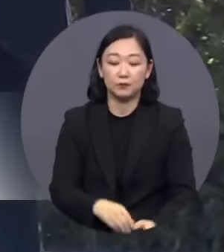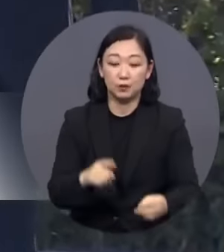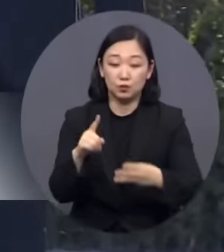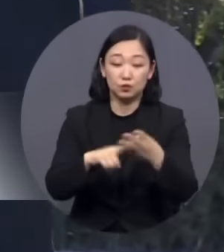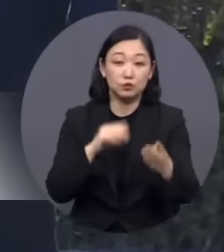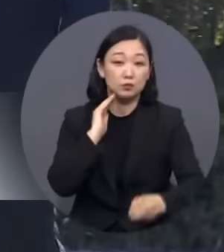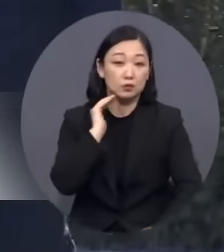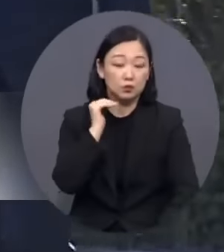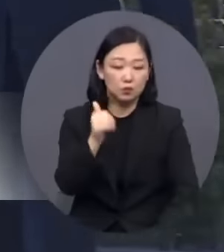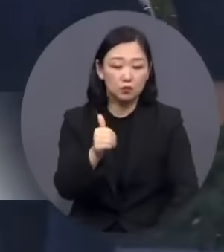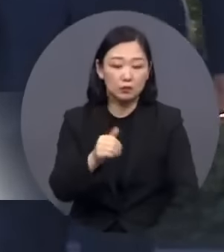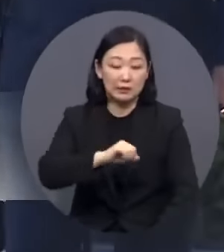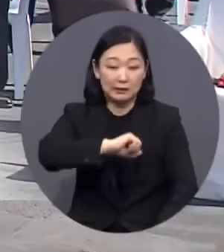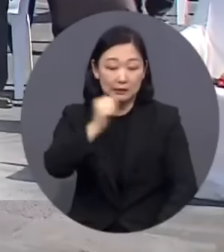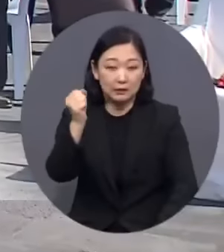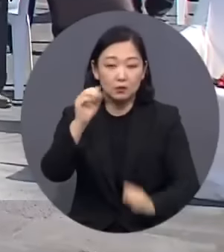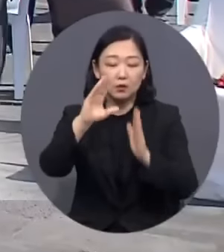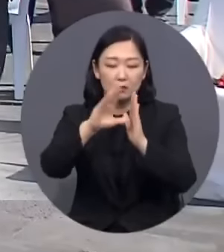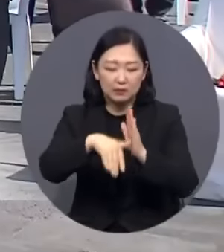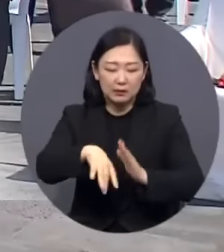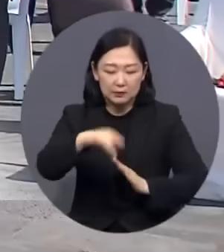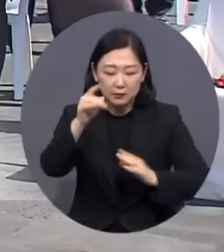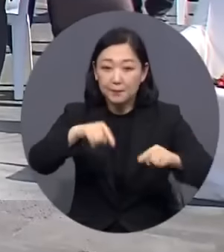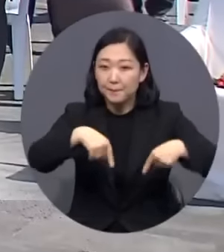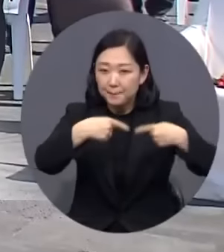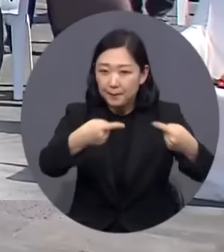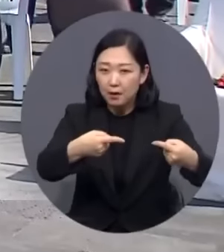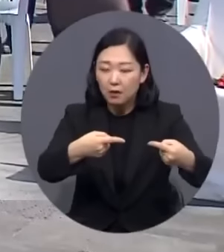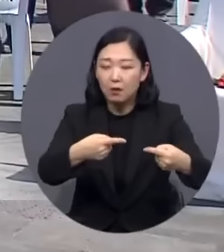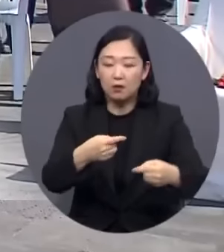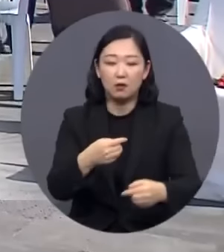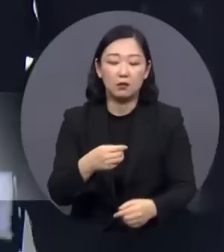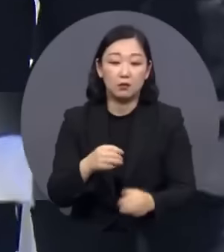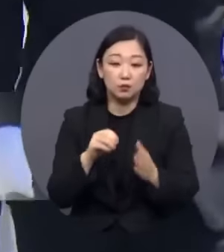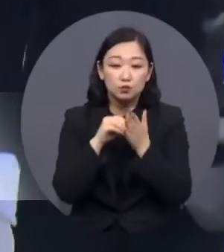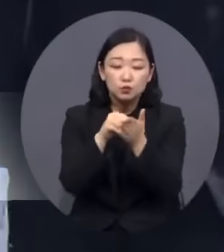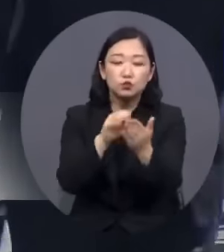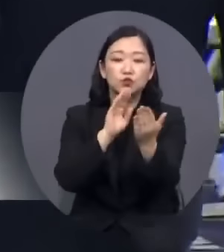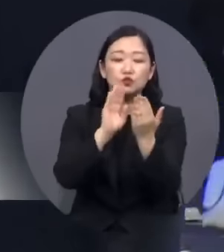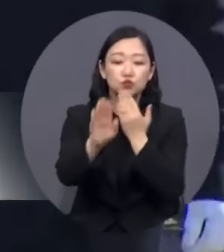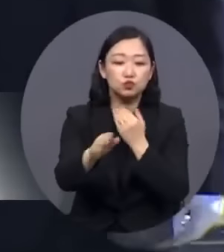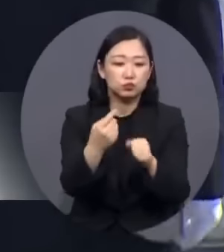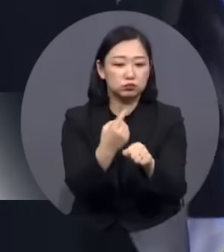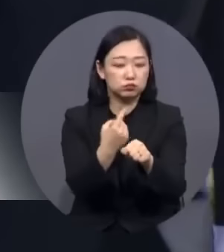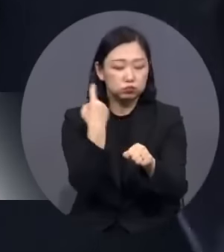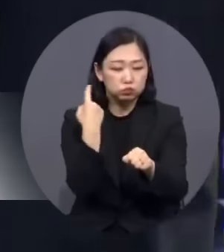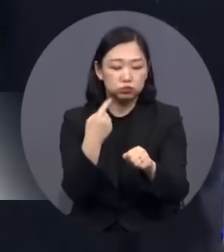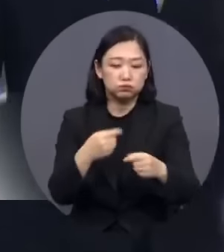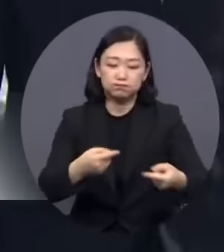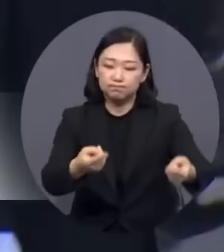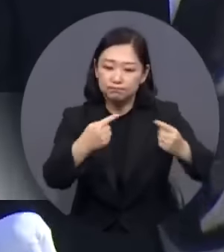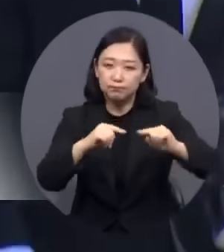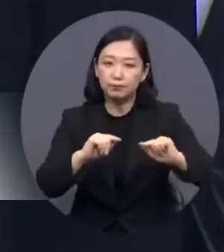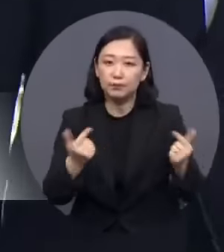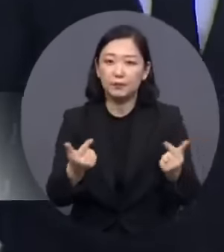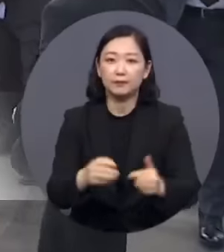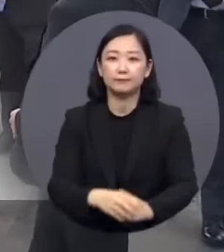윤석열 대통령은 당선인 시절에는 참석했지만 취임 이후 지난해 추념식에는